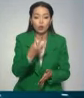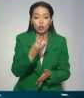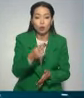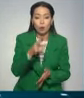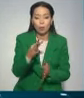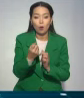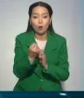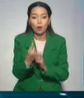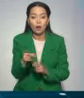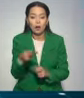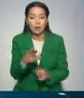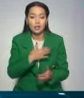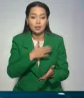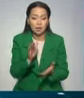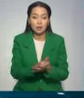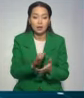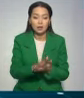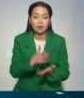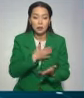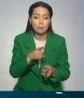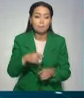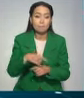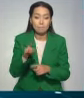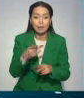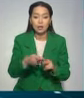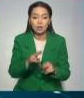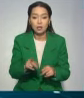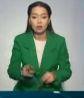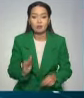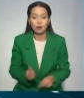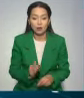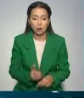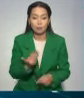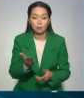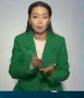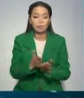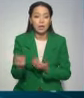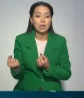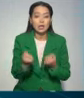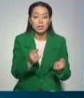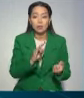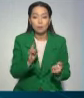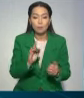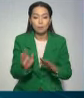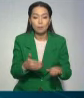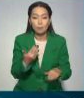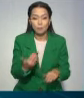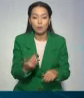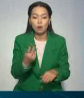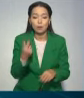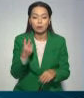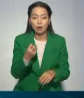11 декабря у наших знакомых которые вылетели раньше этой же авиакомпании сначала на сутки задержали а потом на двое